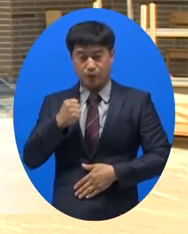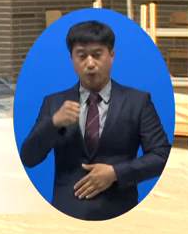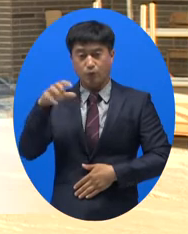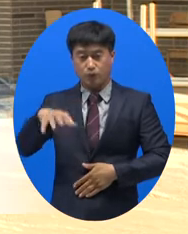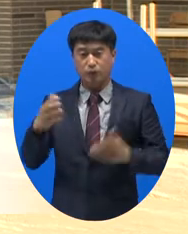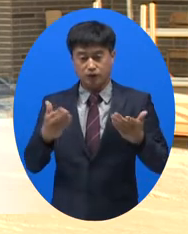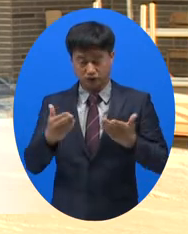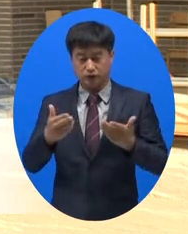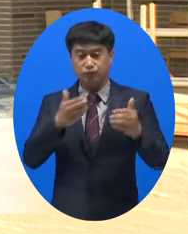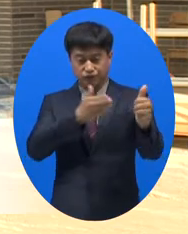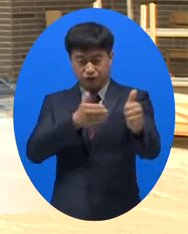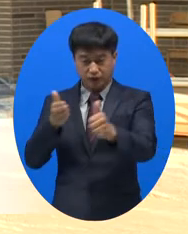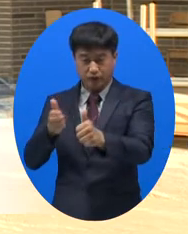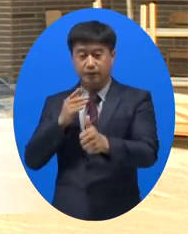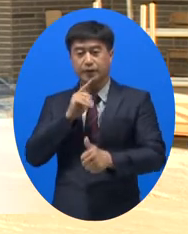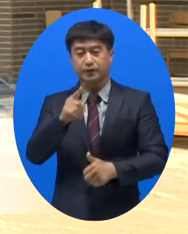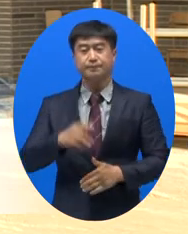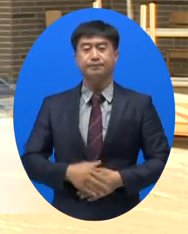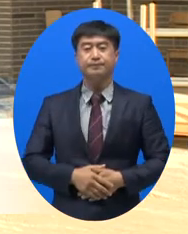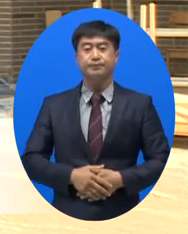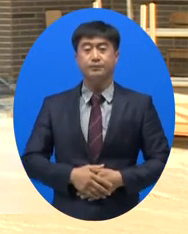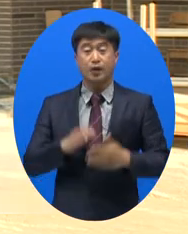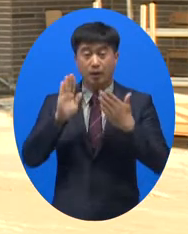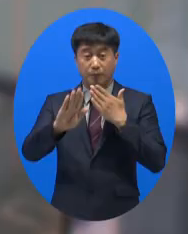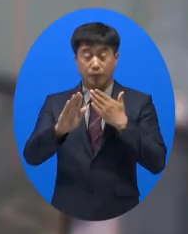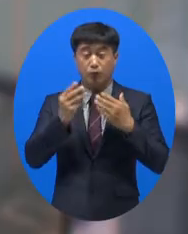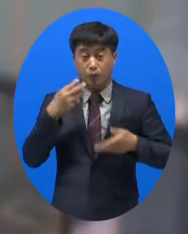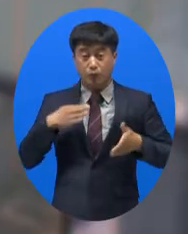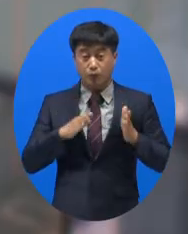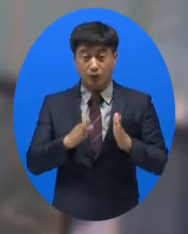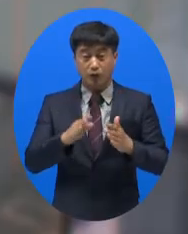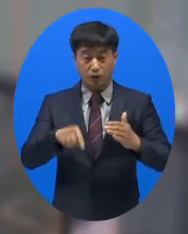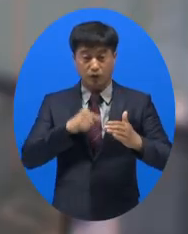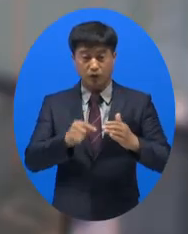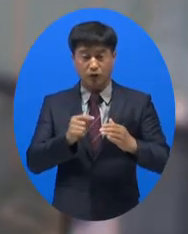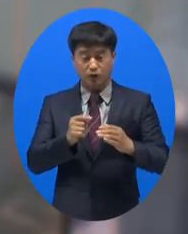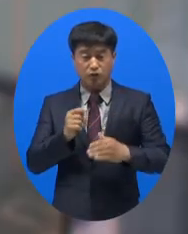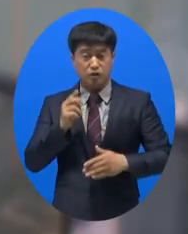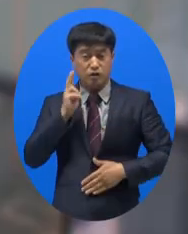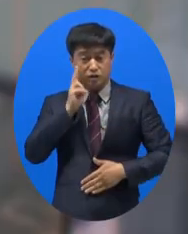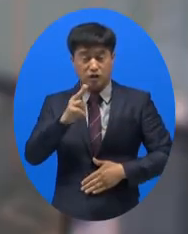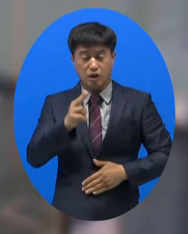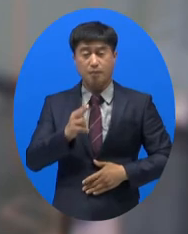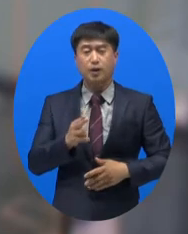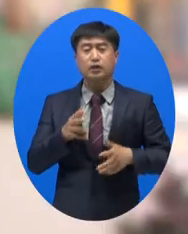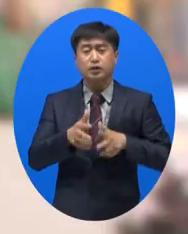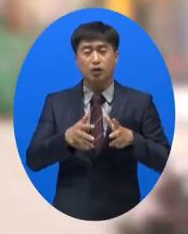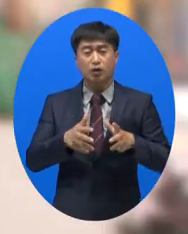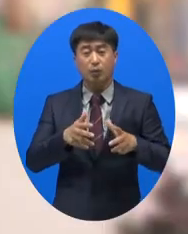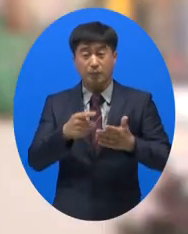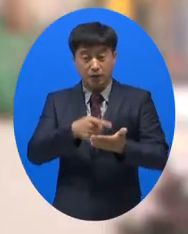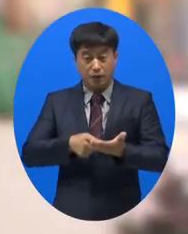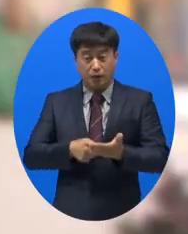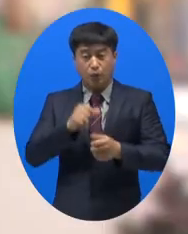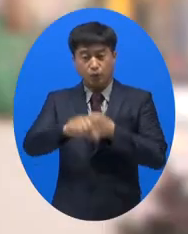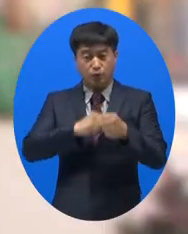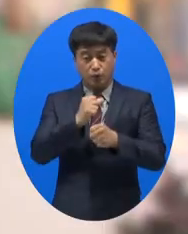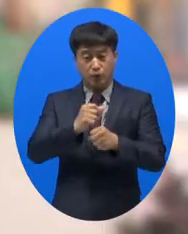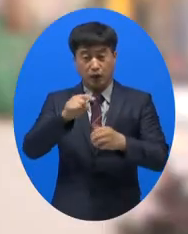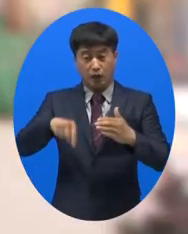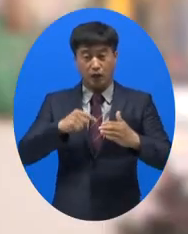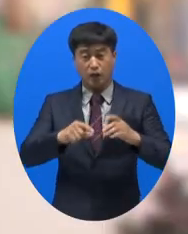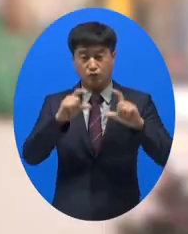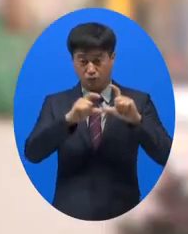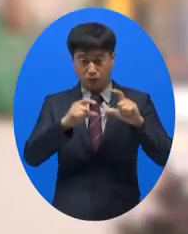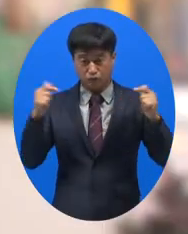경각심을 가지고 현장에서 일해주십사 하는 말씀을 올립니다. 앞으로도 경기도는 도내 중대산업재해를 5년 이내 절반으로